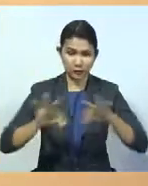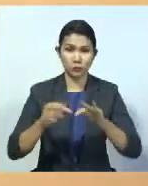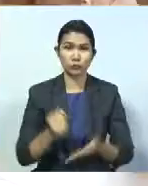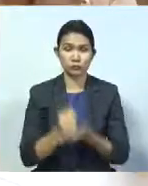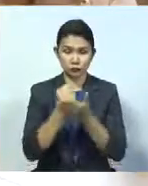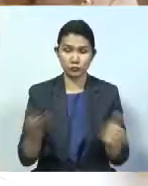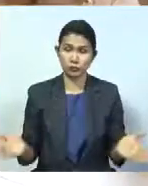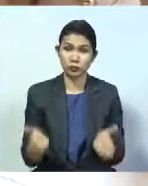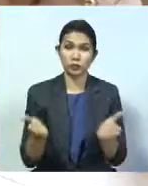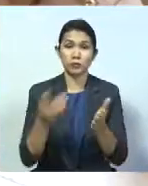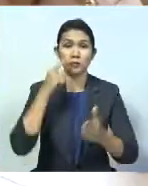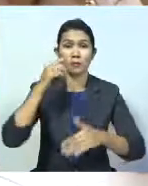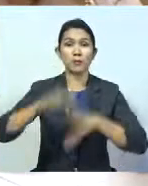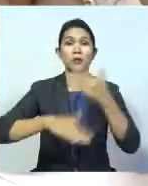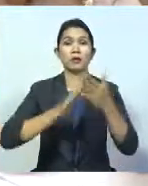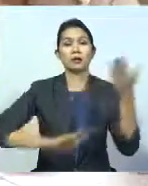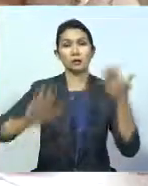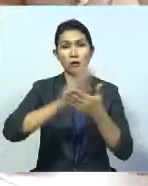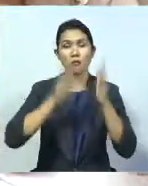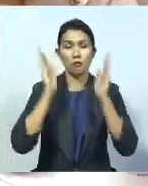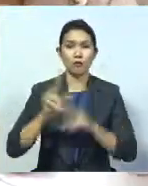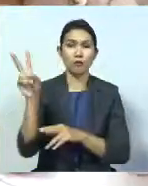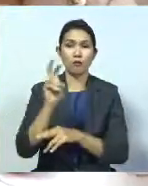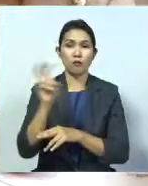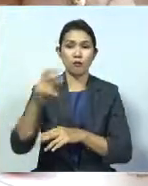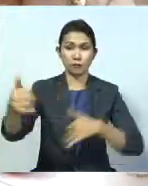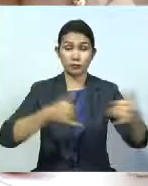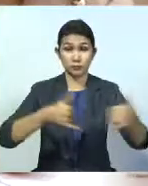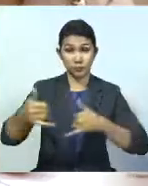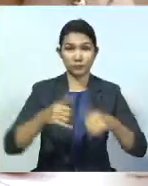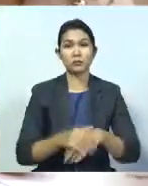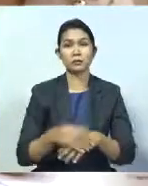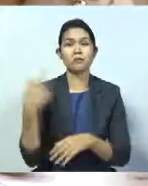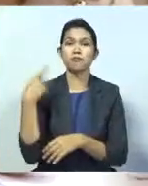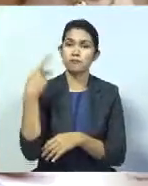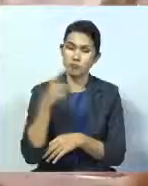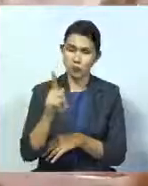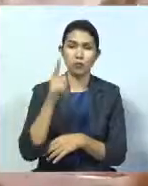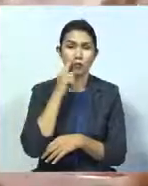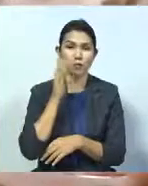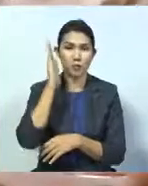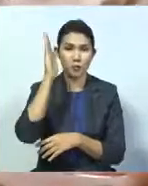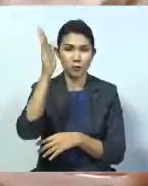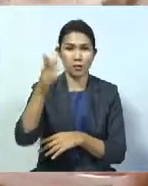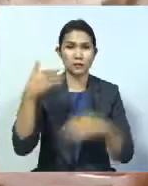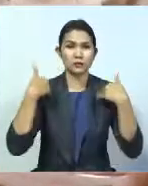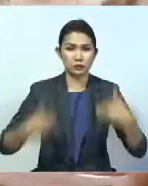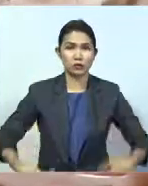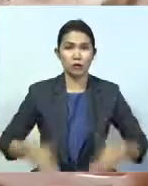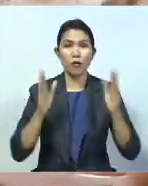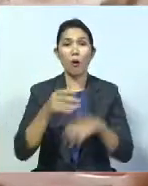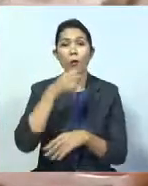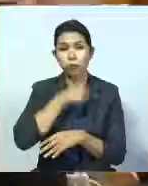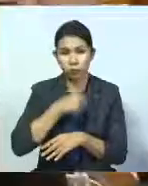เคลื่อนงานด้านการพัฒนาสังคมของประเทศกว่า200คนเข้าร่วมซึ่งจะเป็นประโยชน์ในการต่อยอดการพัฒนาคุณภาพชีวิตผู้สูงอ